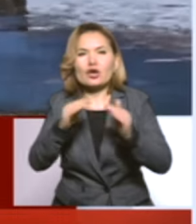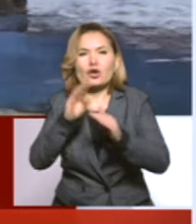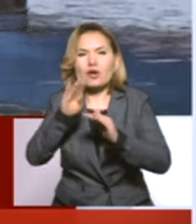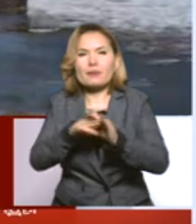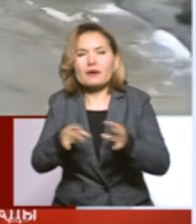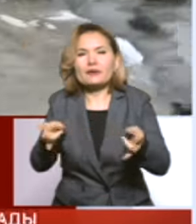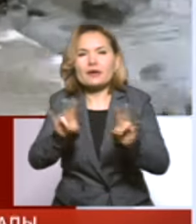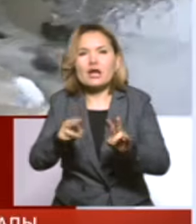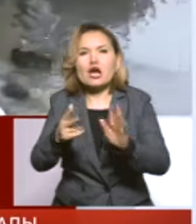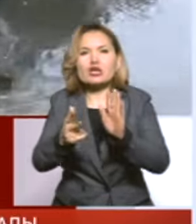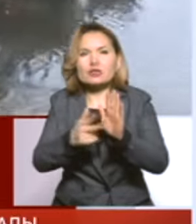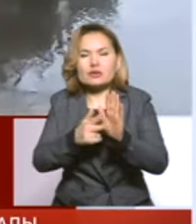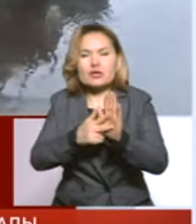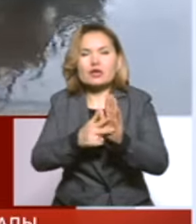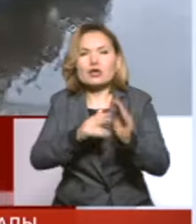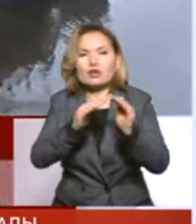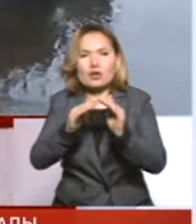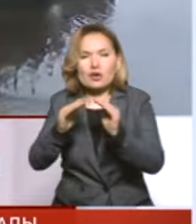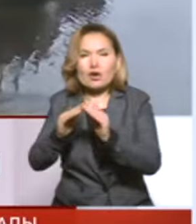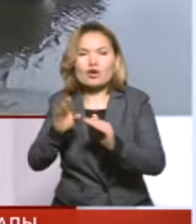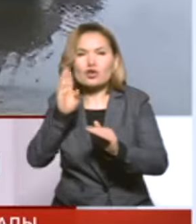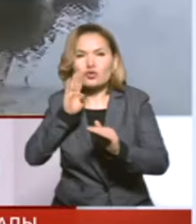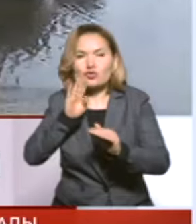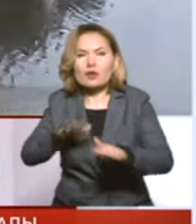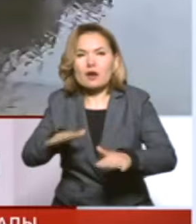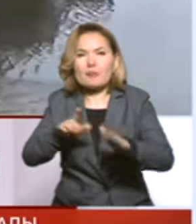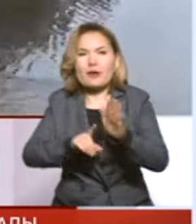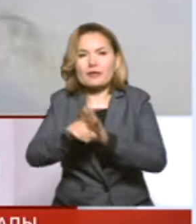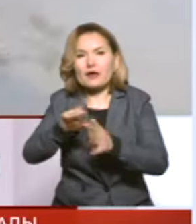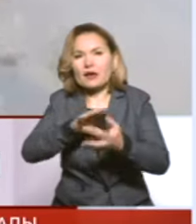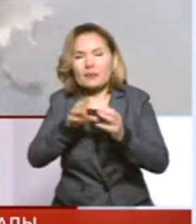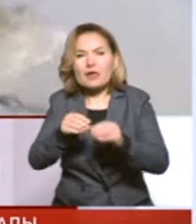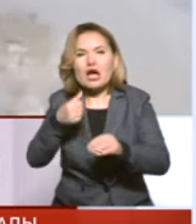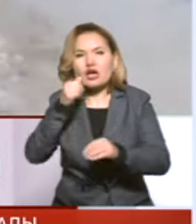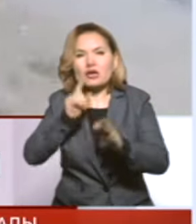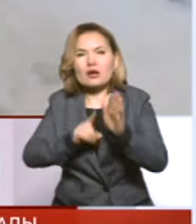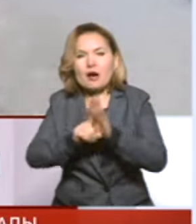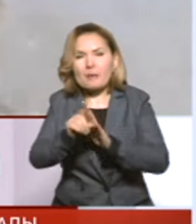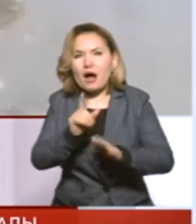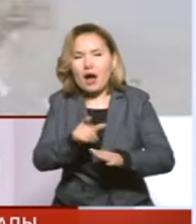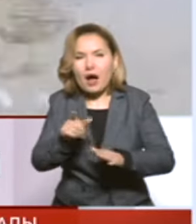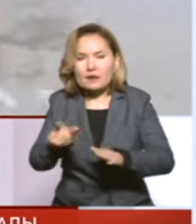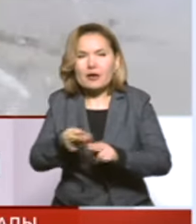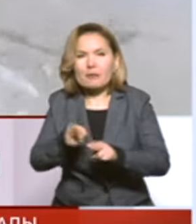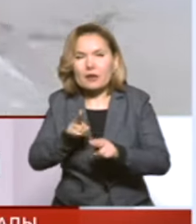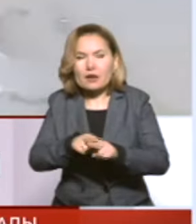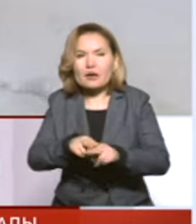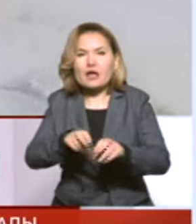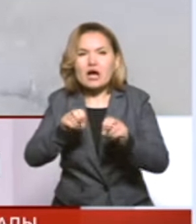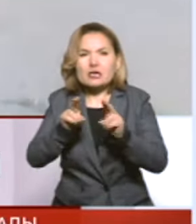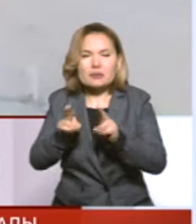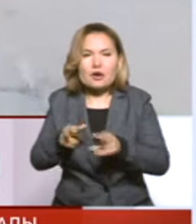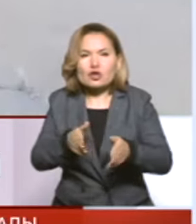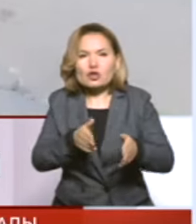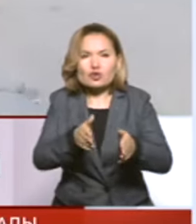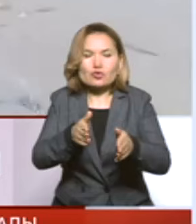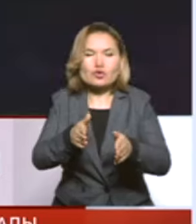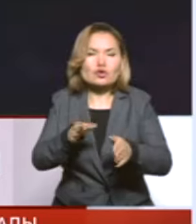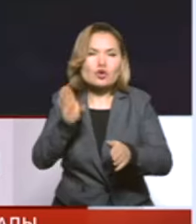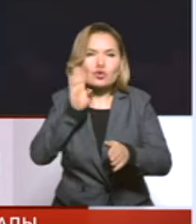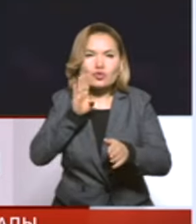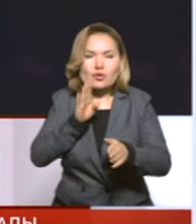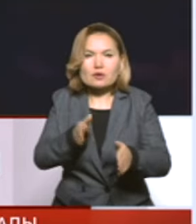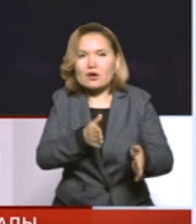Тағы 8 үйдің айналасына үлкен су жиылып тұр. Жергілікті тұрғындар кешеден бері асфальт жолды шағып, суды басқа жаққа